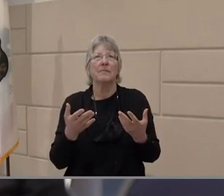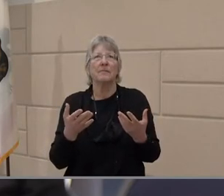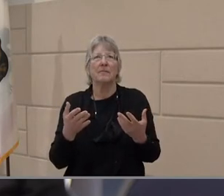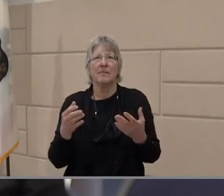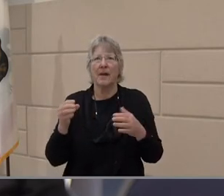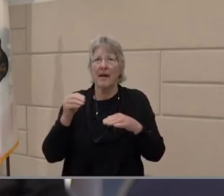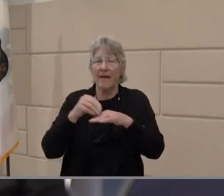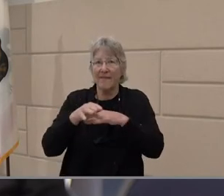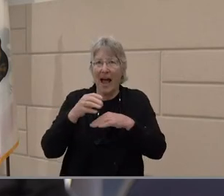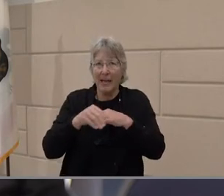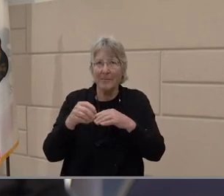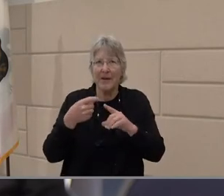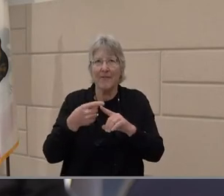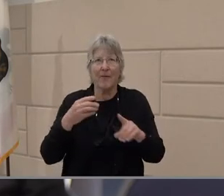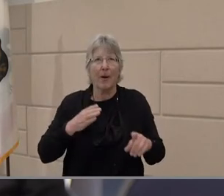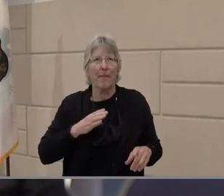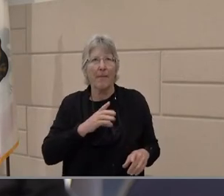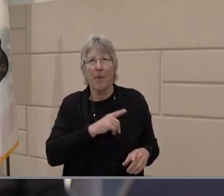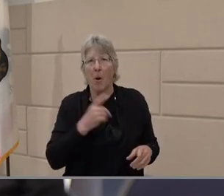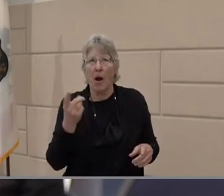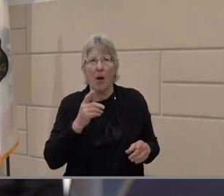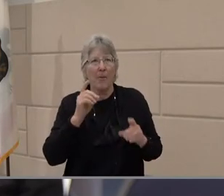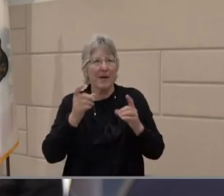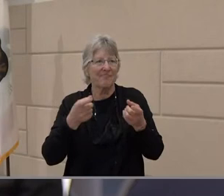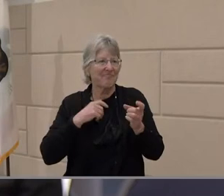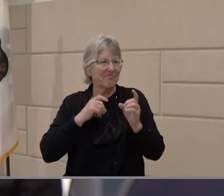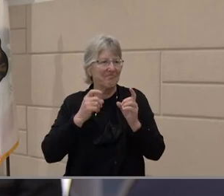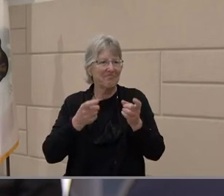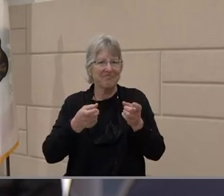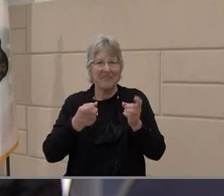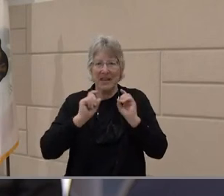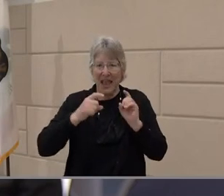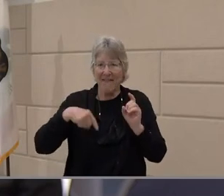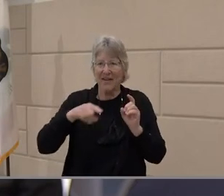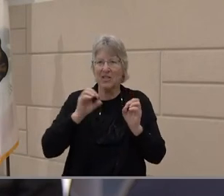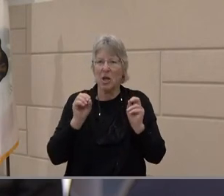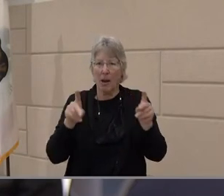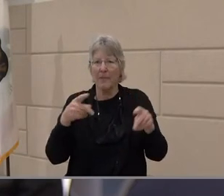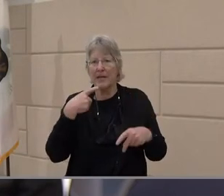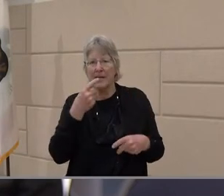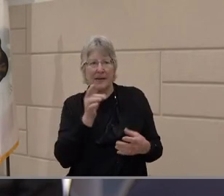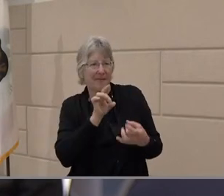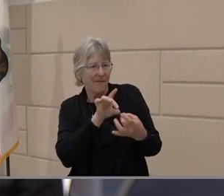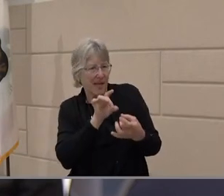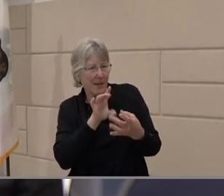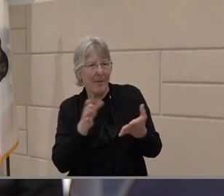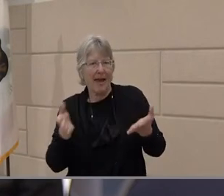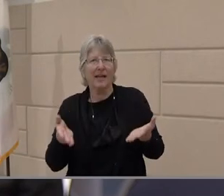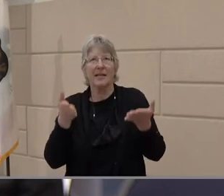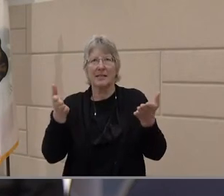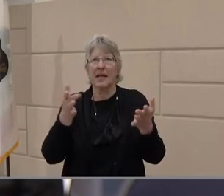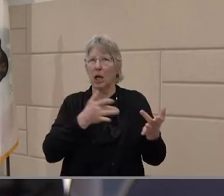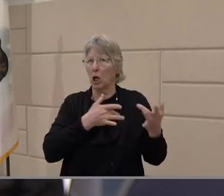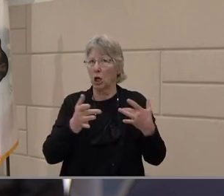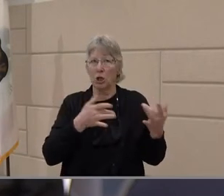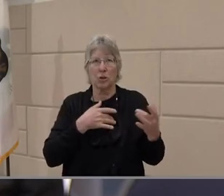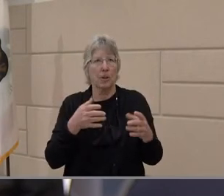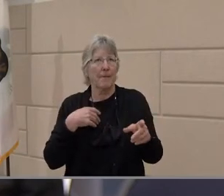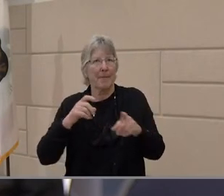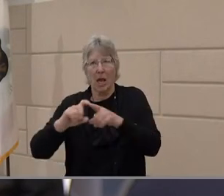បានកើតឡើងដោយគ្មានការផ្ដល់ទីប្រឹក្សាពីនាយកគណៈកម្មការទេ